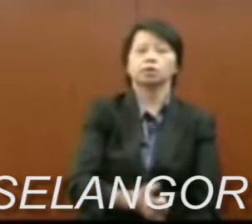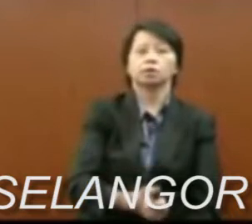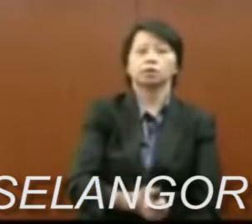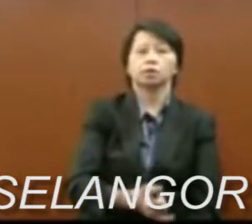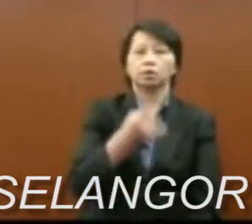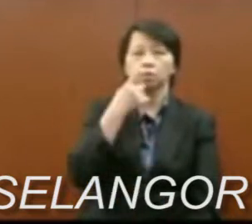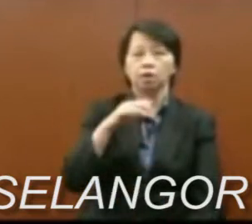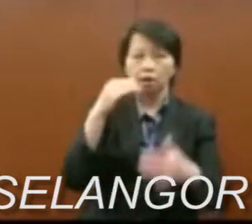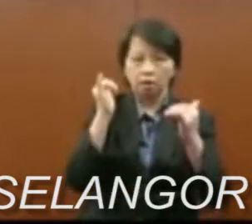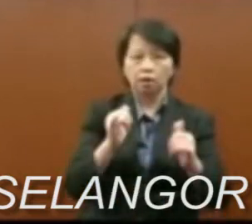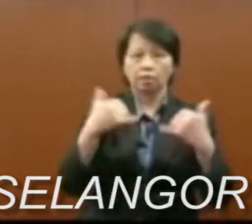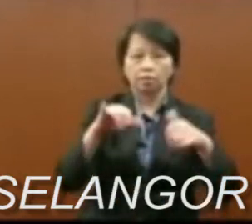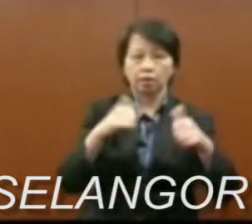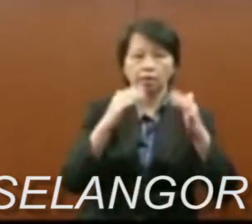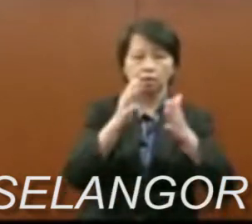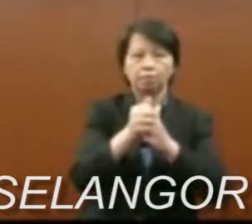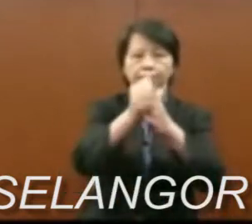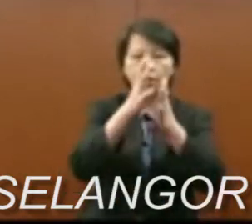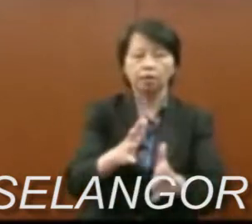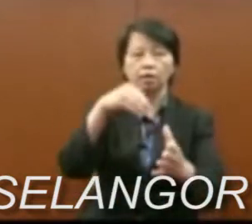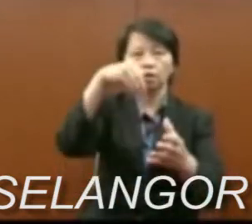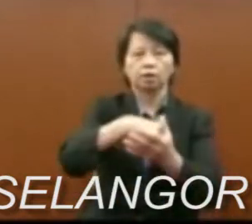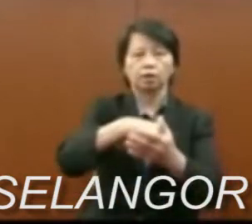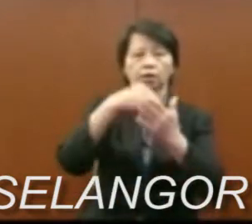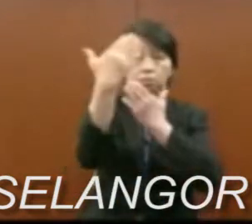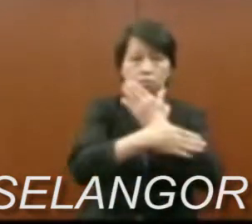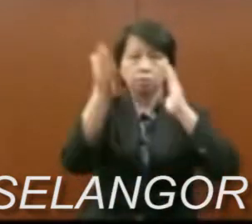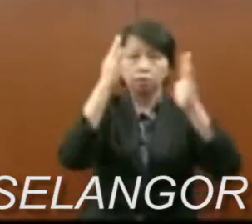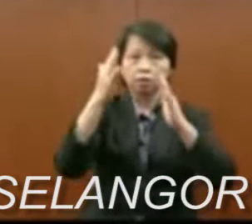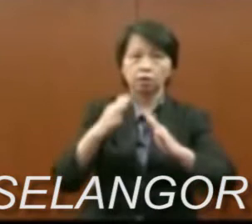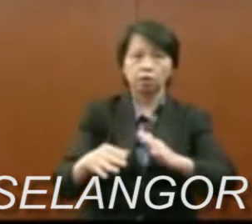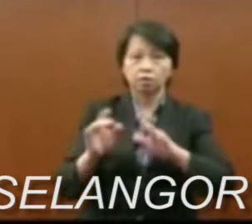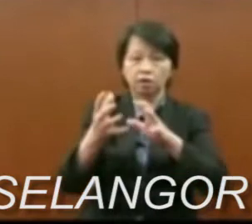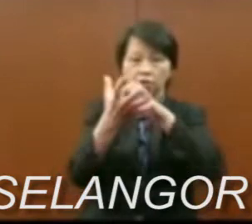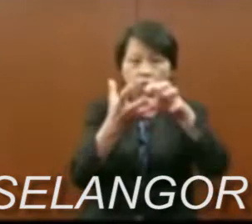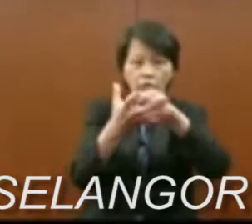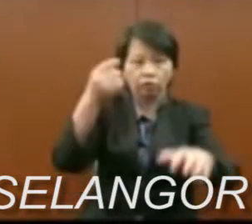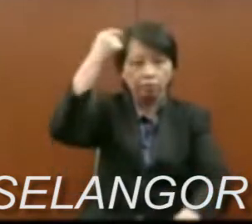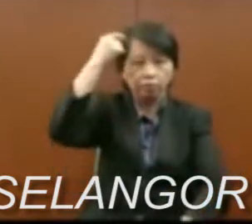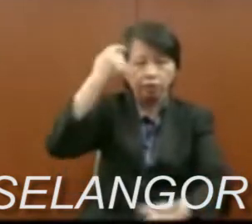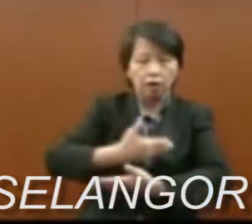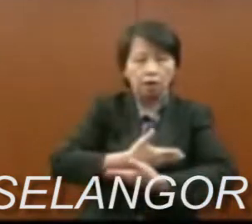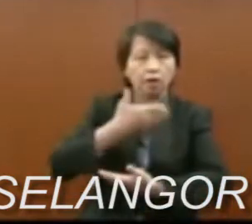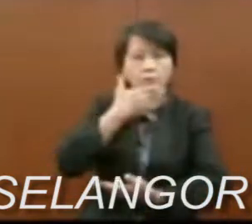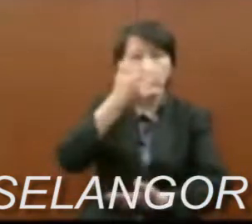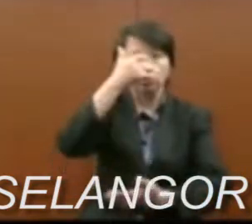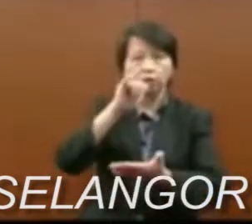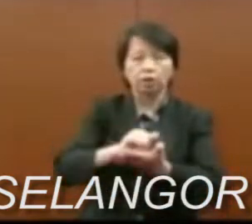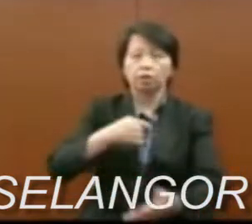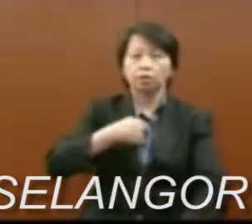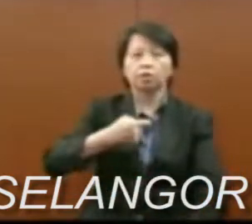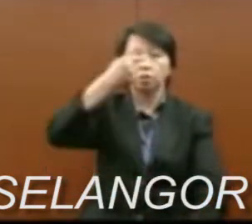sedang dimainkan oleh pimpinan-pimpinan tertentu dalam negara kita, nak merosakkan pemikiran anak-anak muda. Sebab itu saya nak